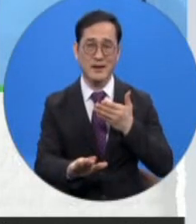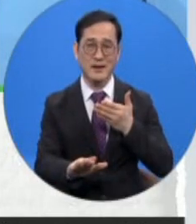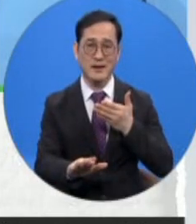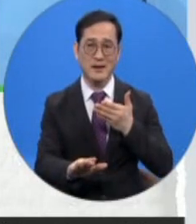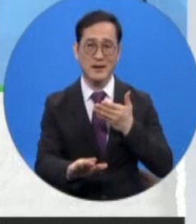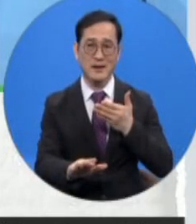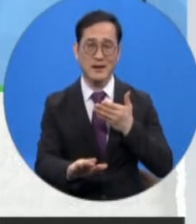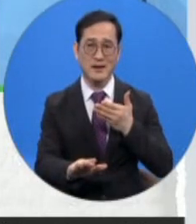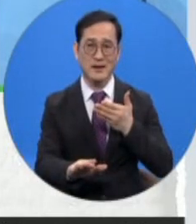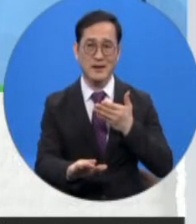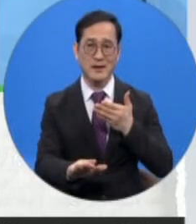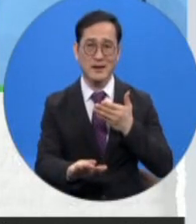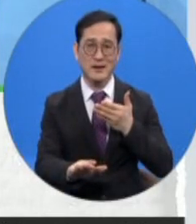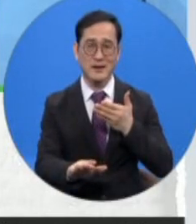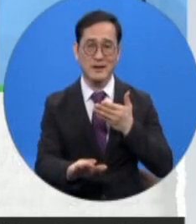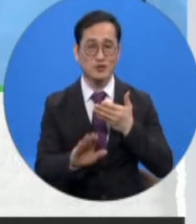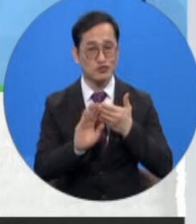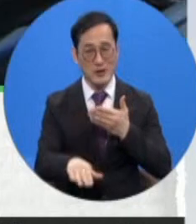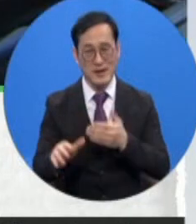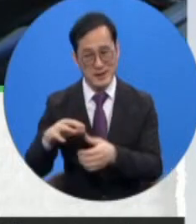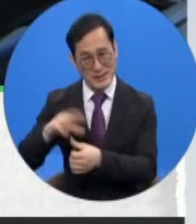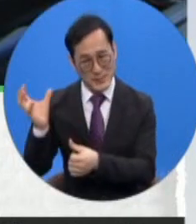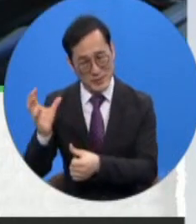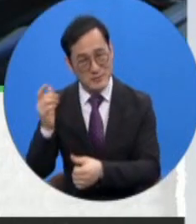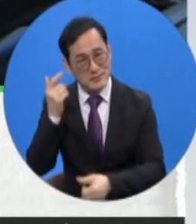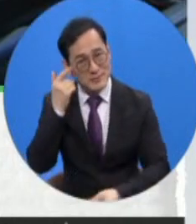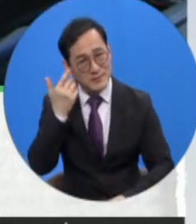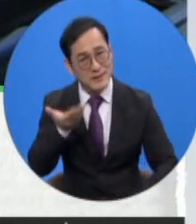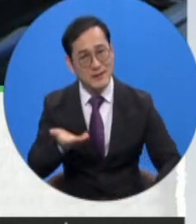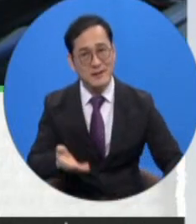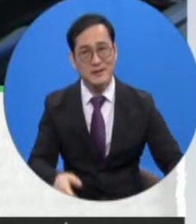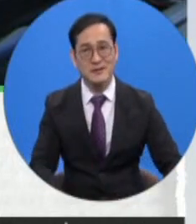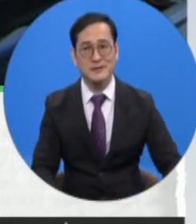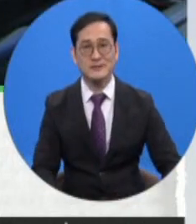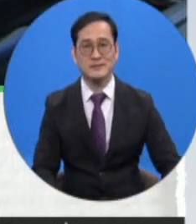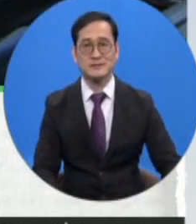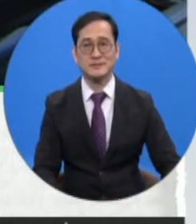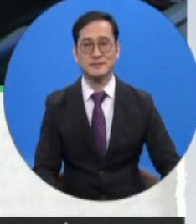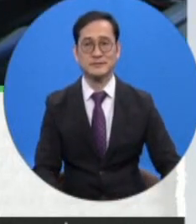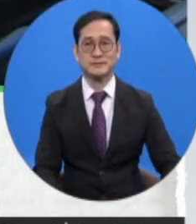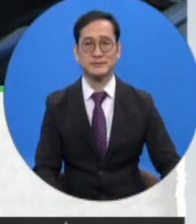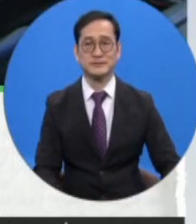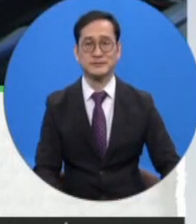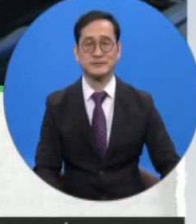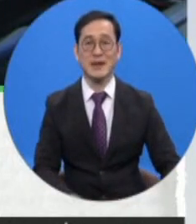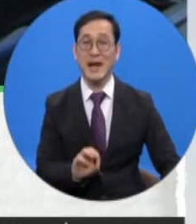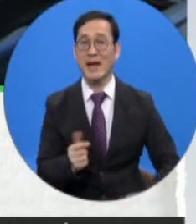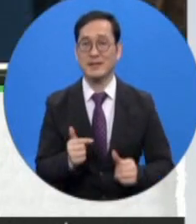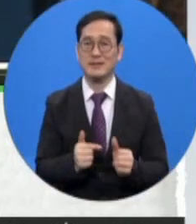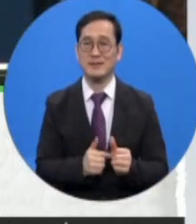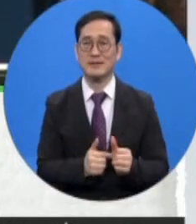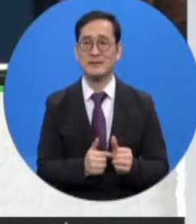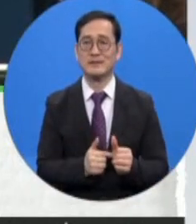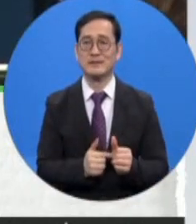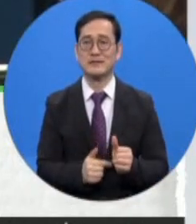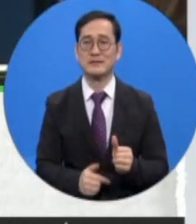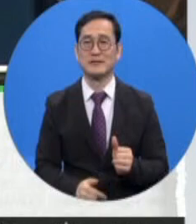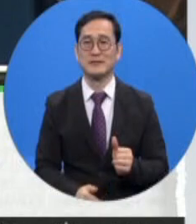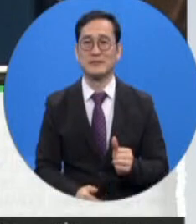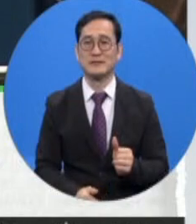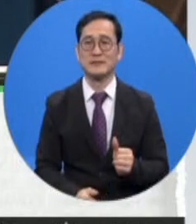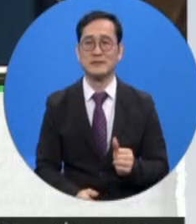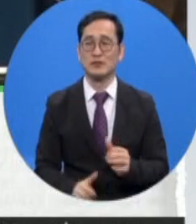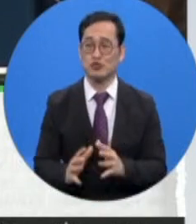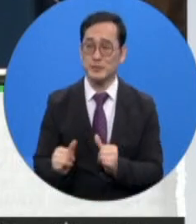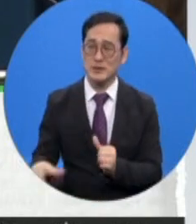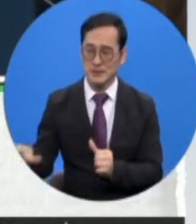대통령의 몫으로 돌아가지 않는가 생각이 되기 때문에 아마 그런 의견을 안철수 후보 입장에서도 국민들의 의견들을 담아서